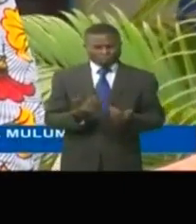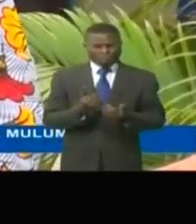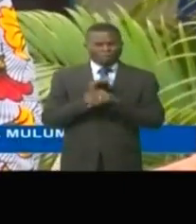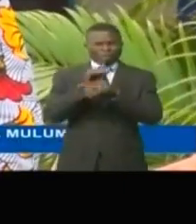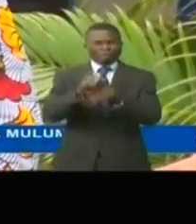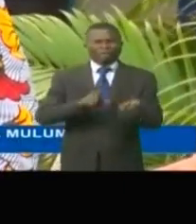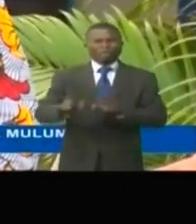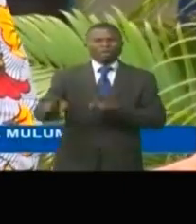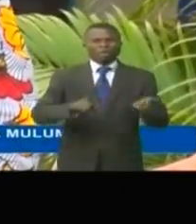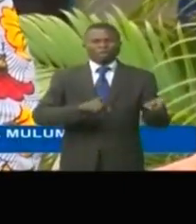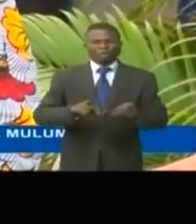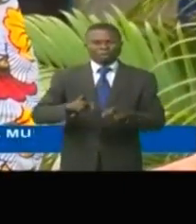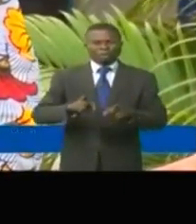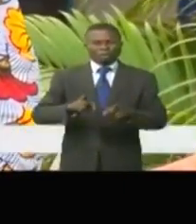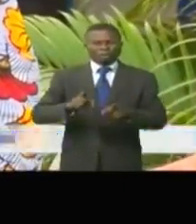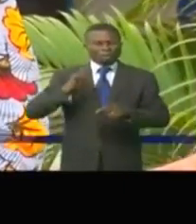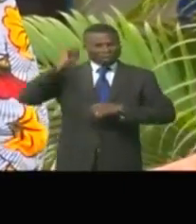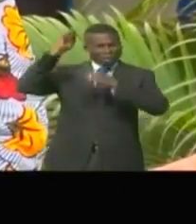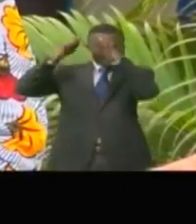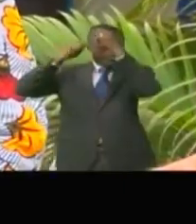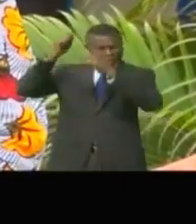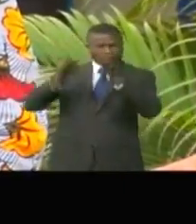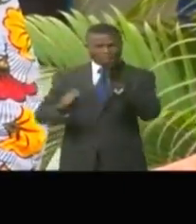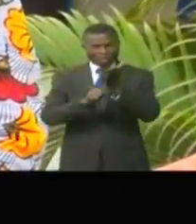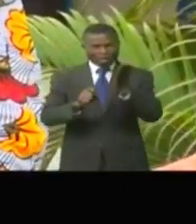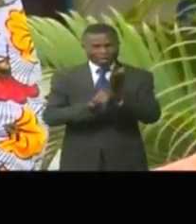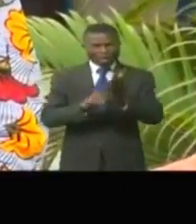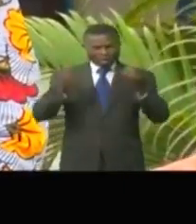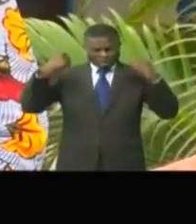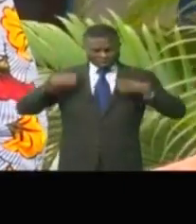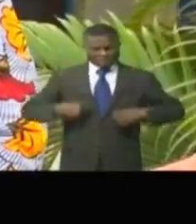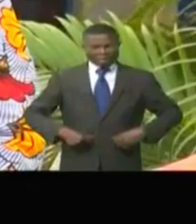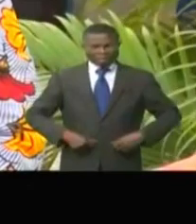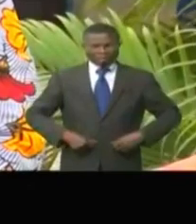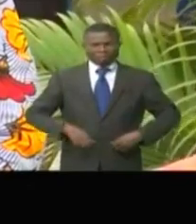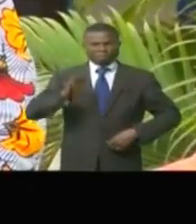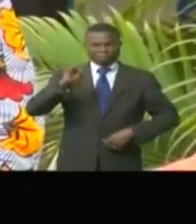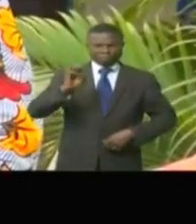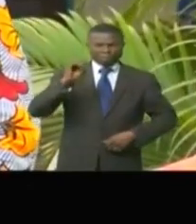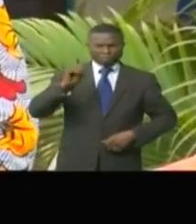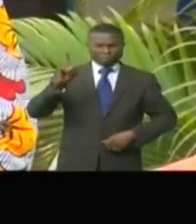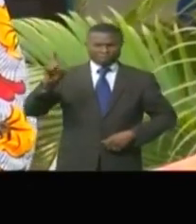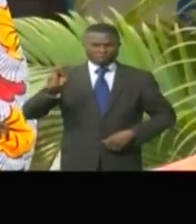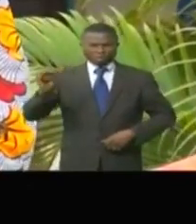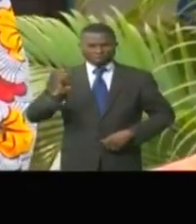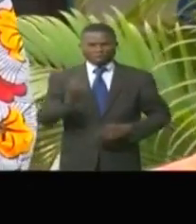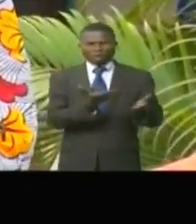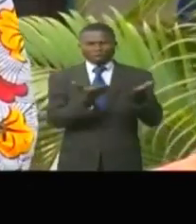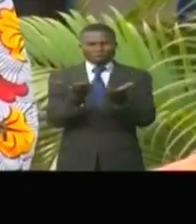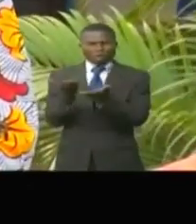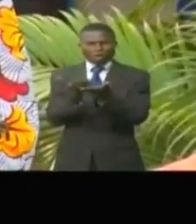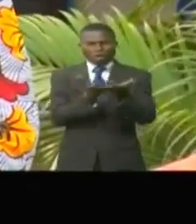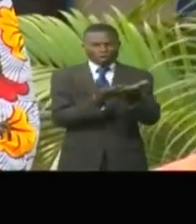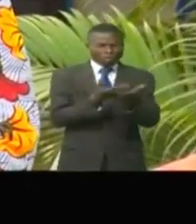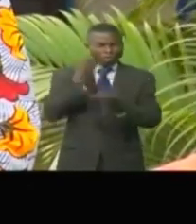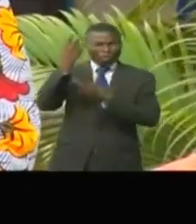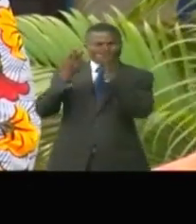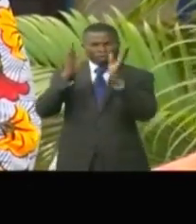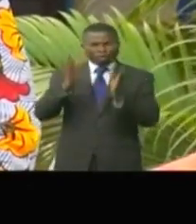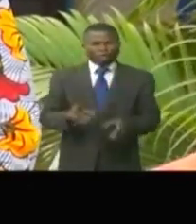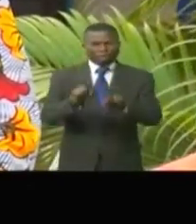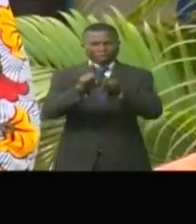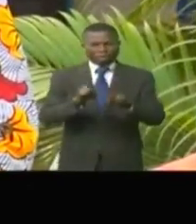les filières de techniques d'habillement, modélisme, hôtellerie et tourisme, et